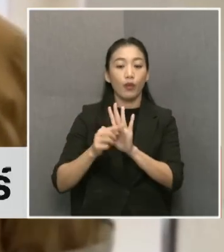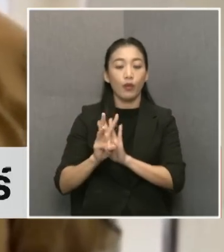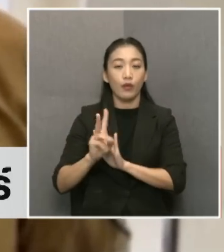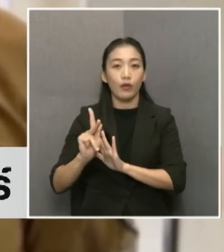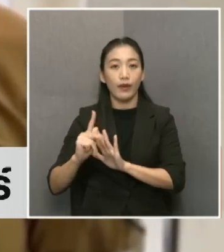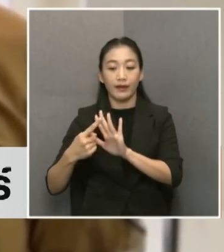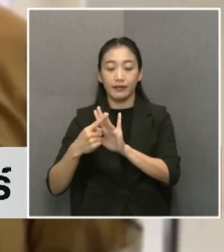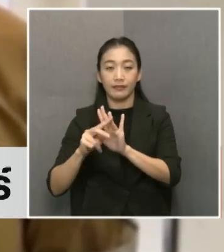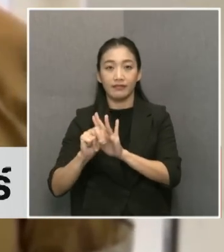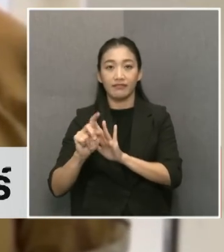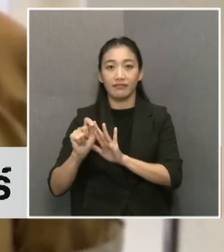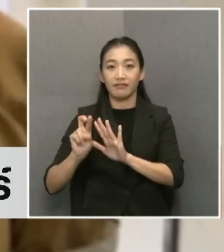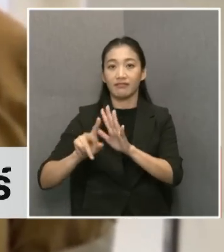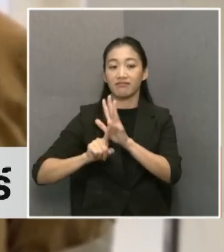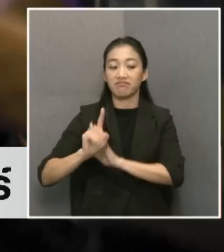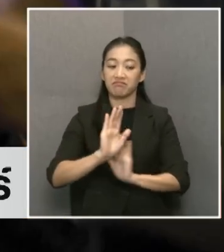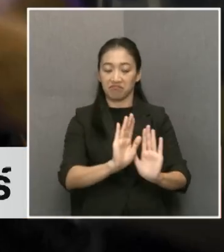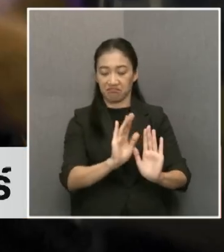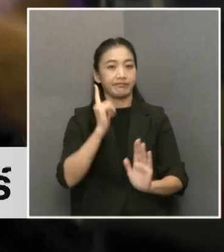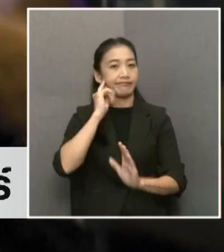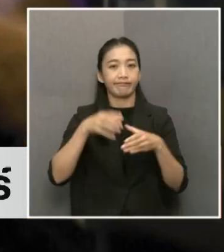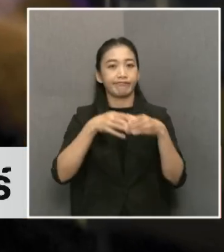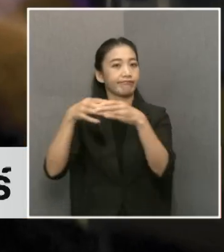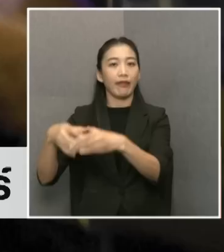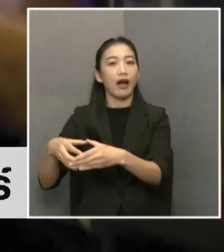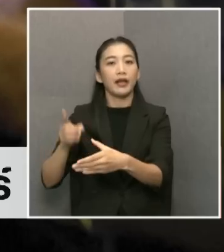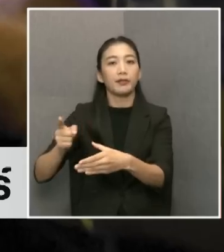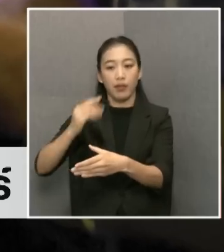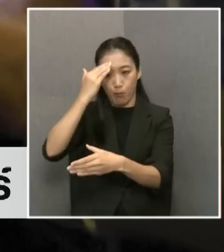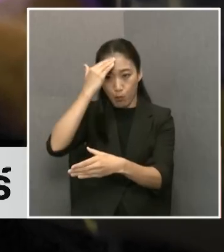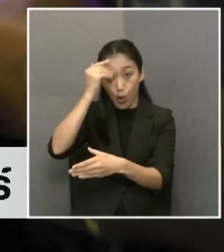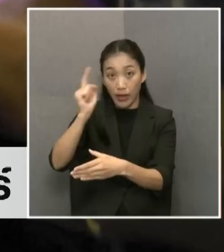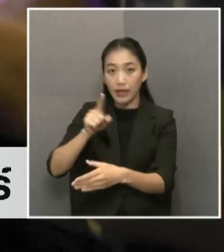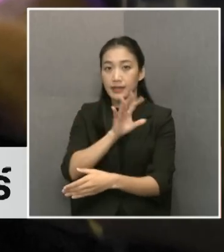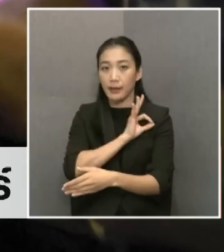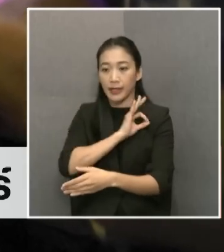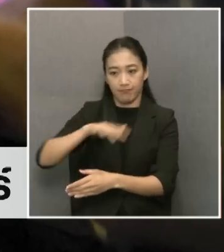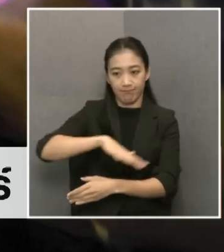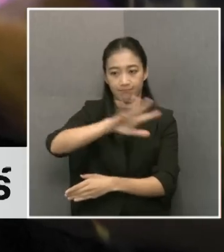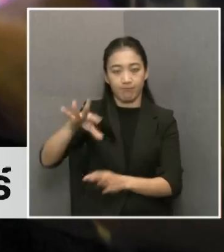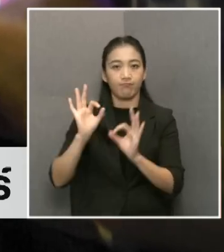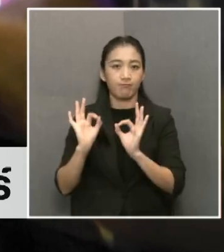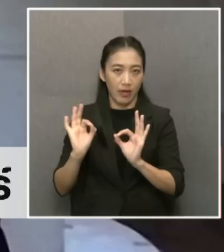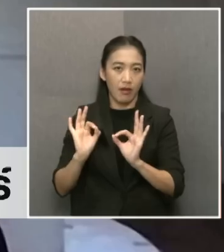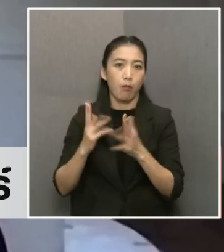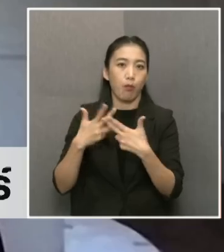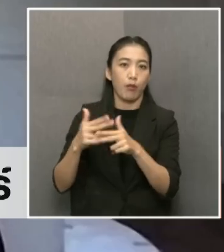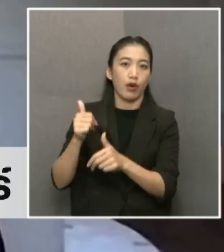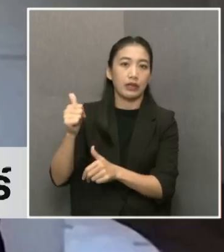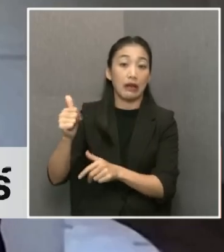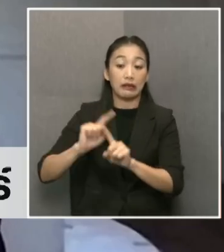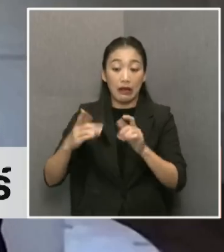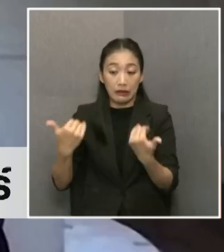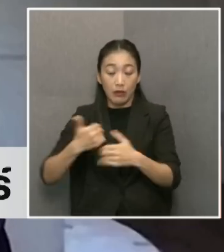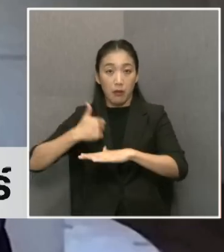เพื่อแลกกับการรับประกันความปลอดภัยของสมาชิกทุกคนส่วนตัวของนายเยฟเกนีพรีโกชินผู้นำกลุ่มเนี่ยต